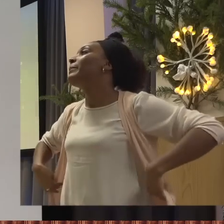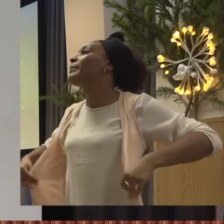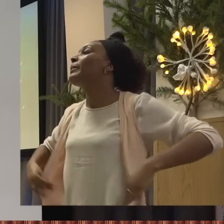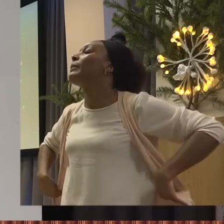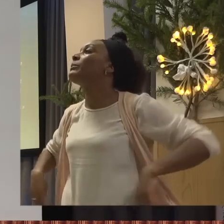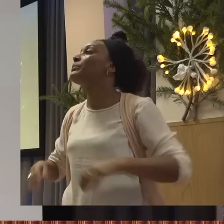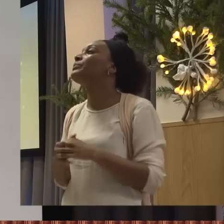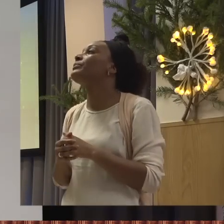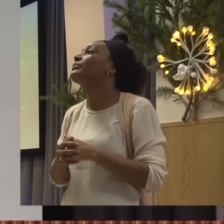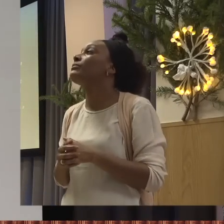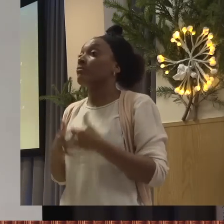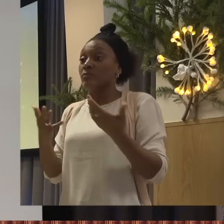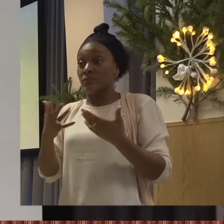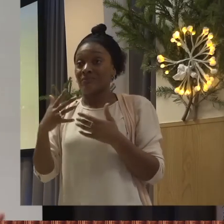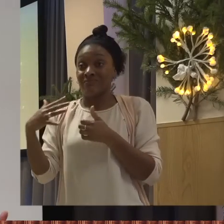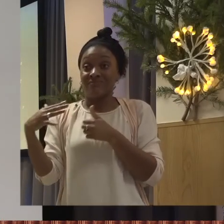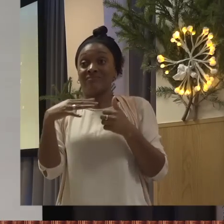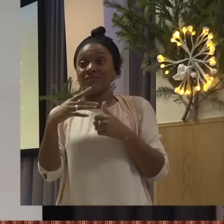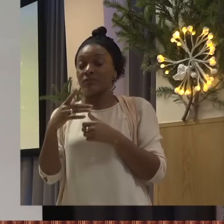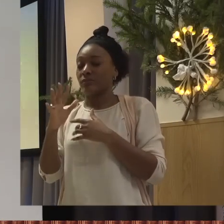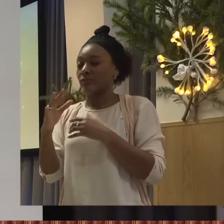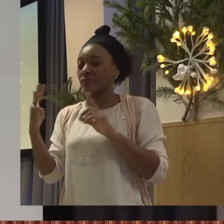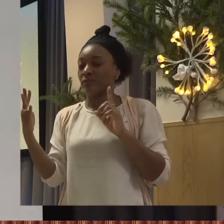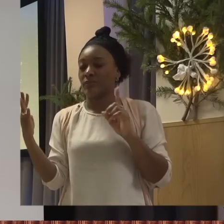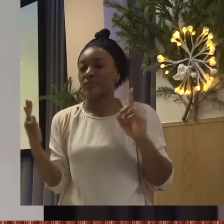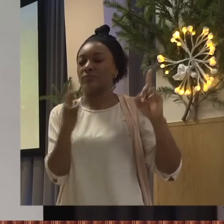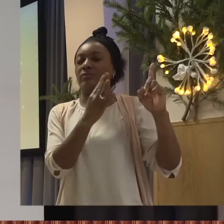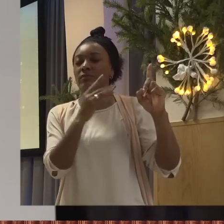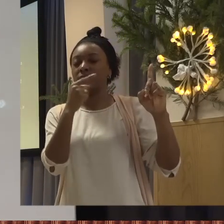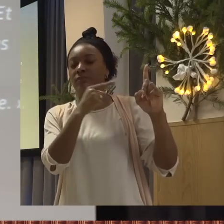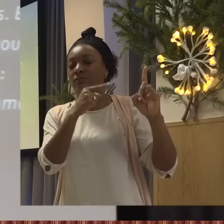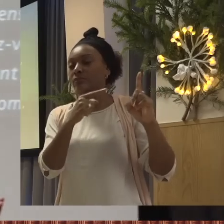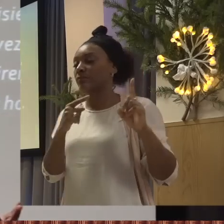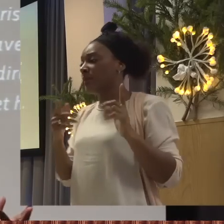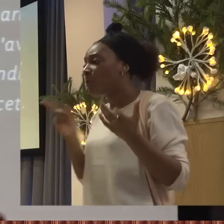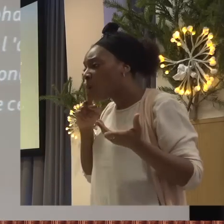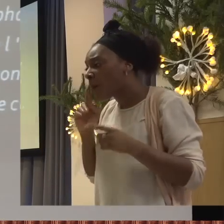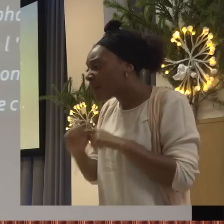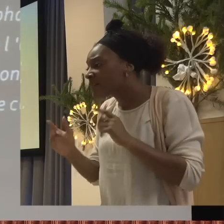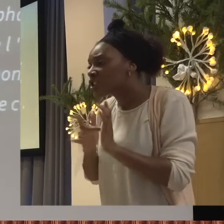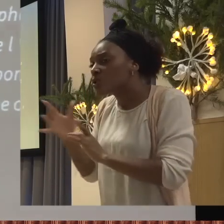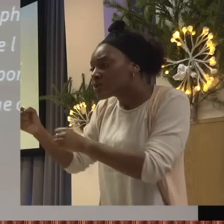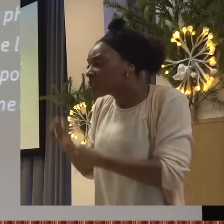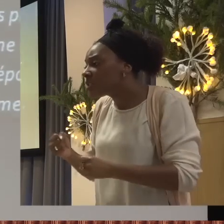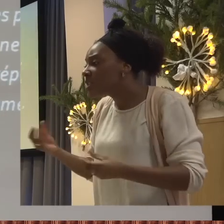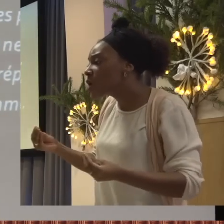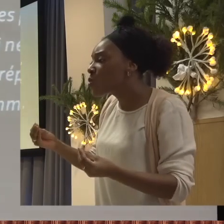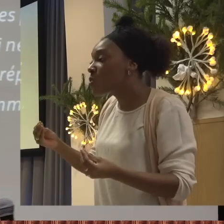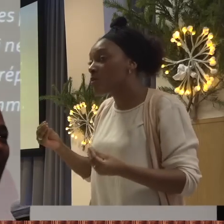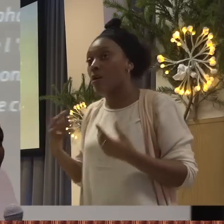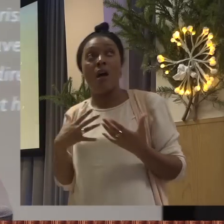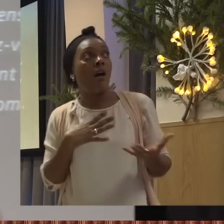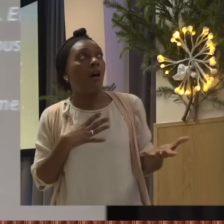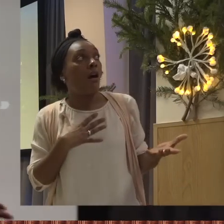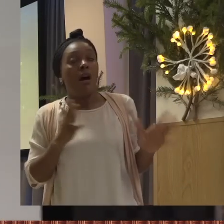homme. Alors, ils avaient l'habitude d'entendre les grands avocats parler. Ils avaient l'habitude d'entendre